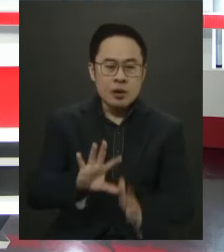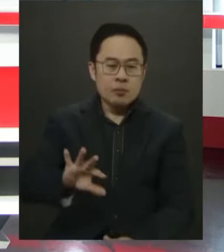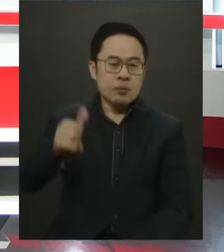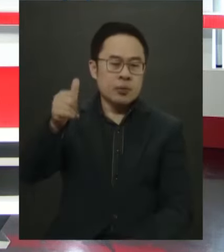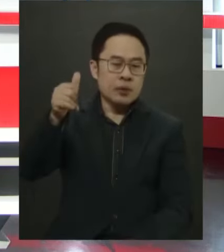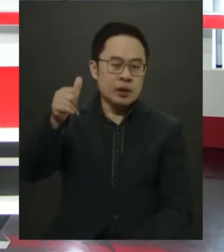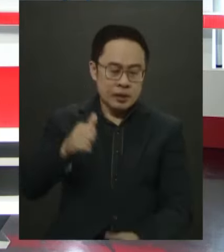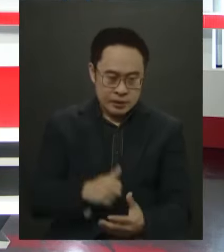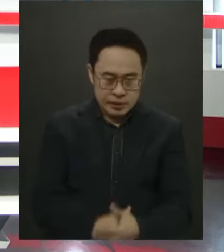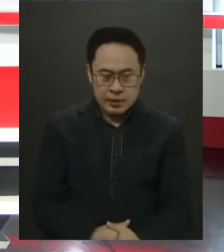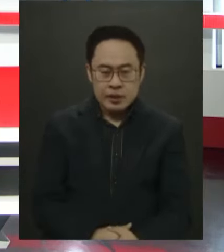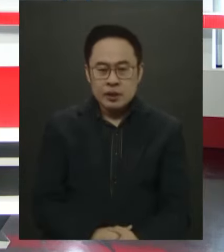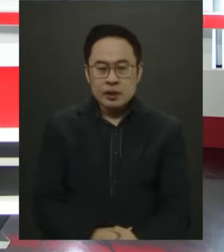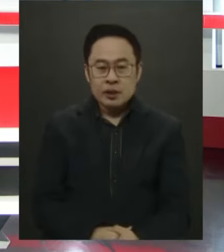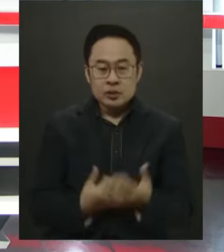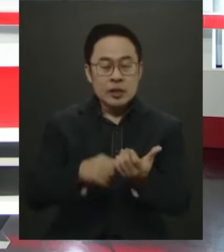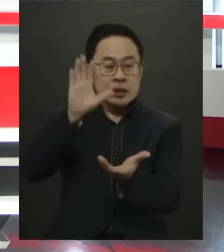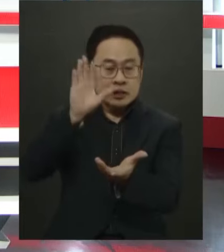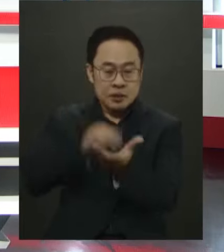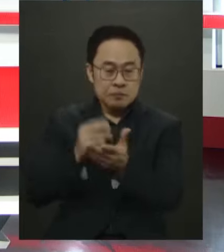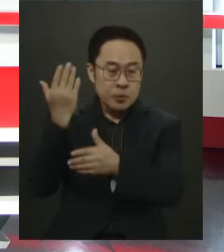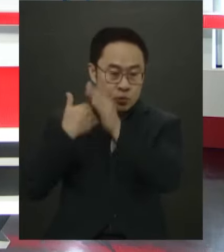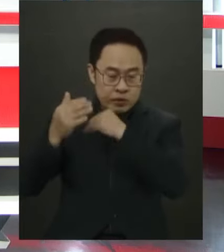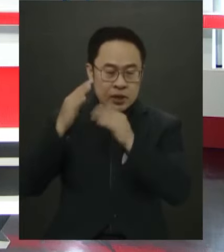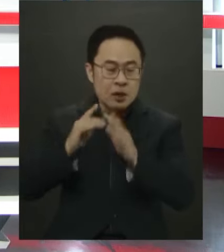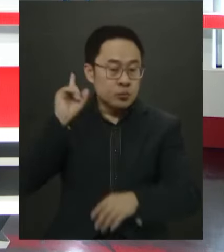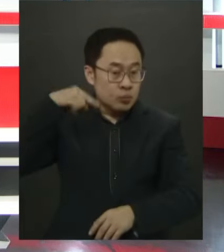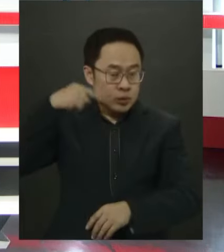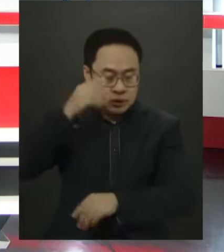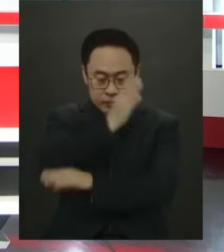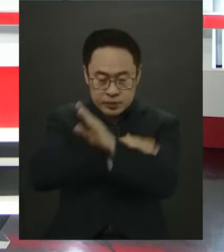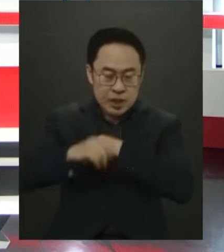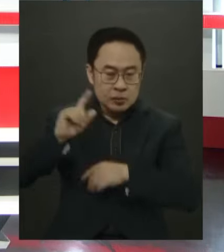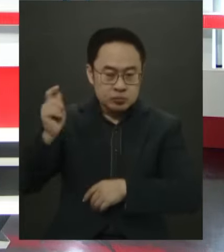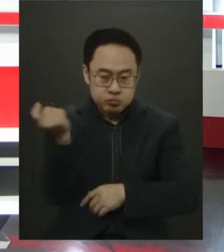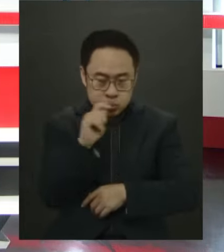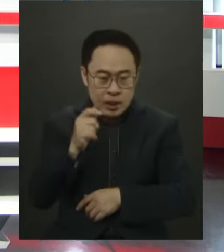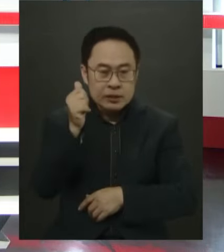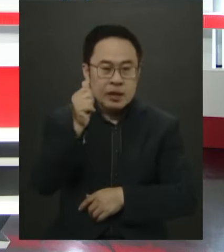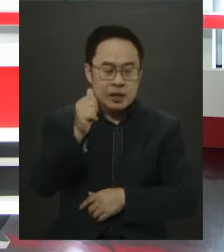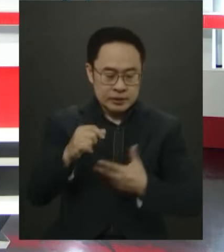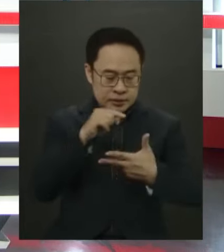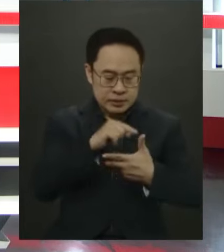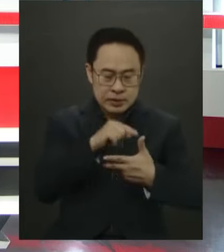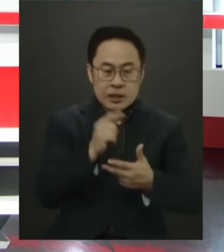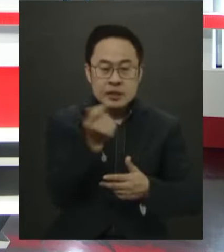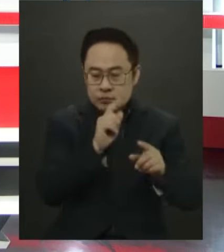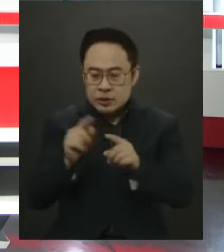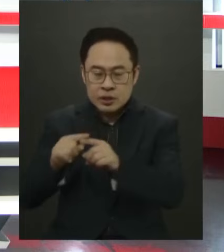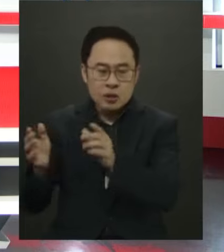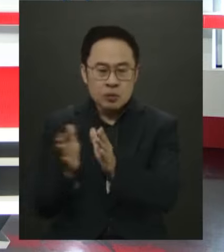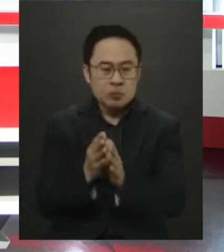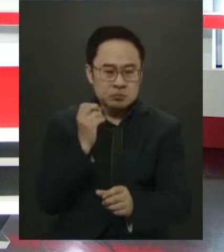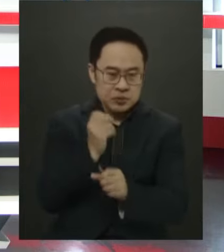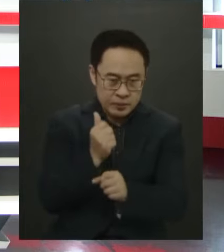ากเช่นเดียวกัน นี่คือทำเนียบเป็นนักกีฬาประวัติศาสตร์นะครับเพราะว่าคว้าได้ทุกประเภทจริง ๆ ตั้งแต่เซเบอร์ฟอยล์แล้วก็เอเป้ที่ถนัดด้วยน